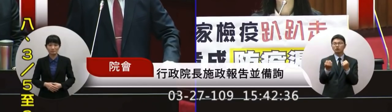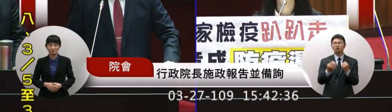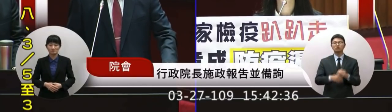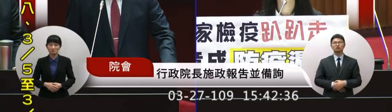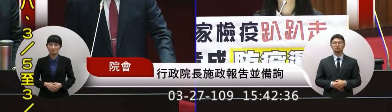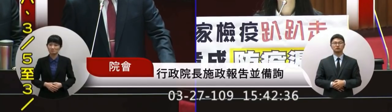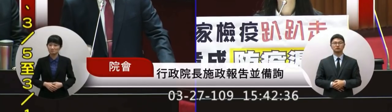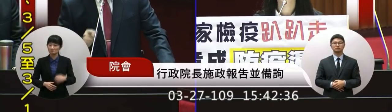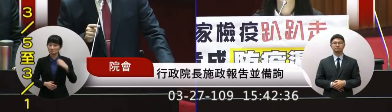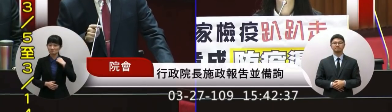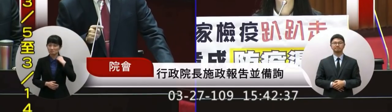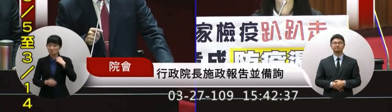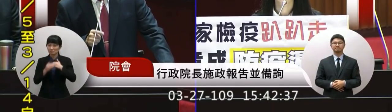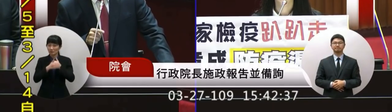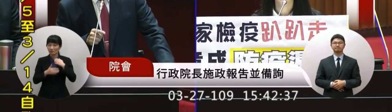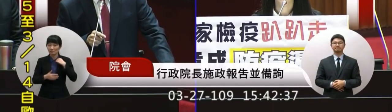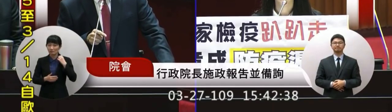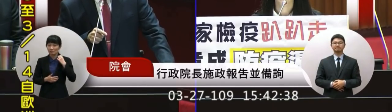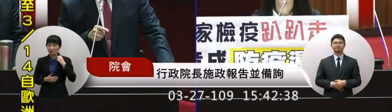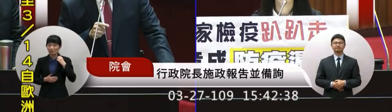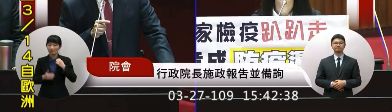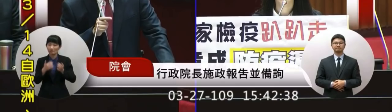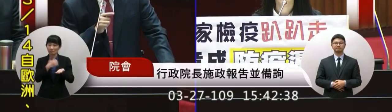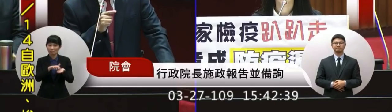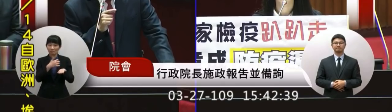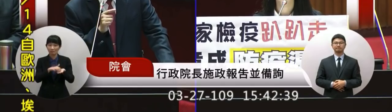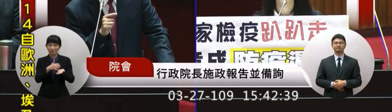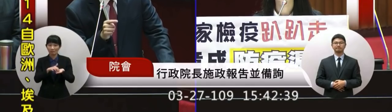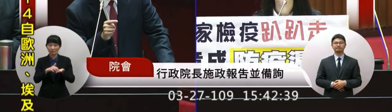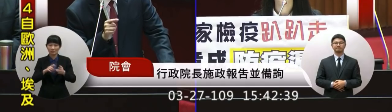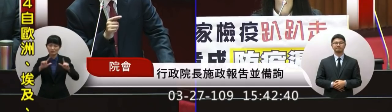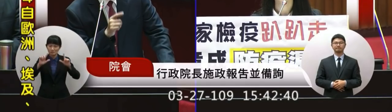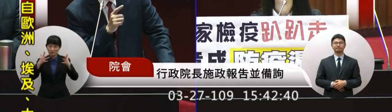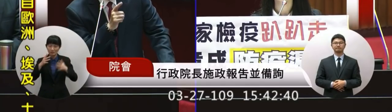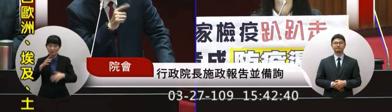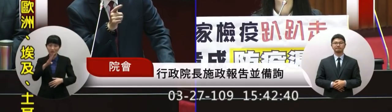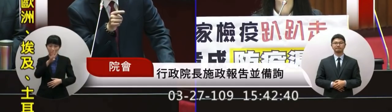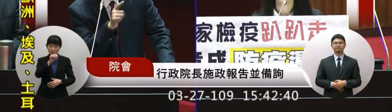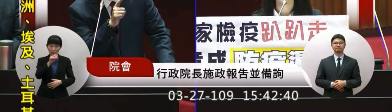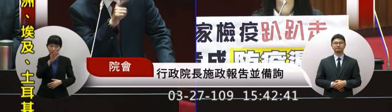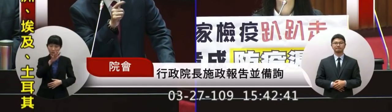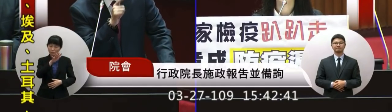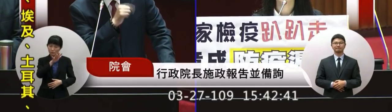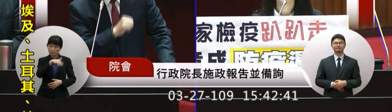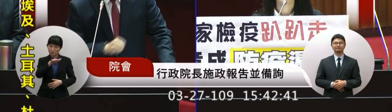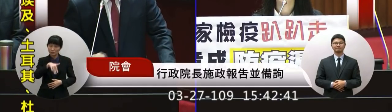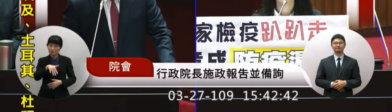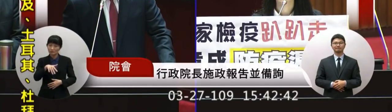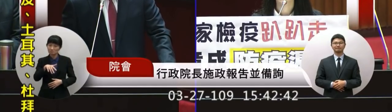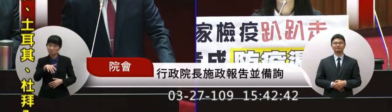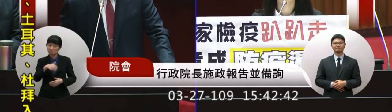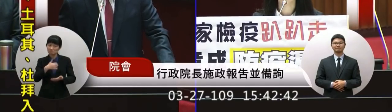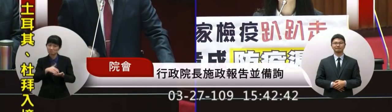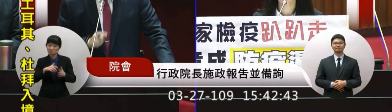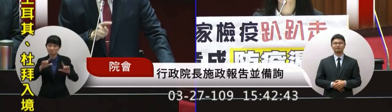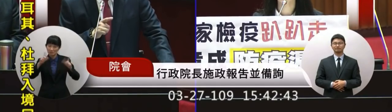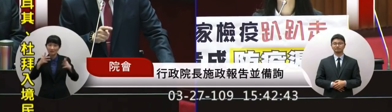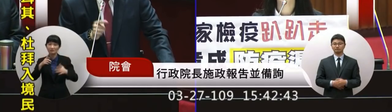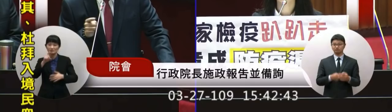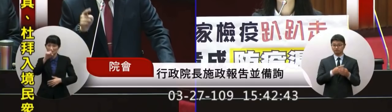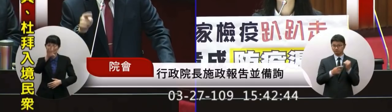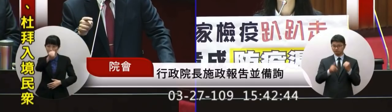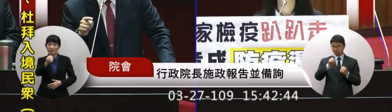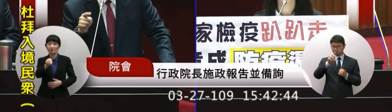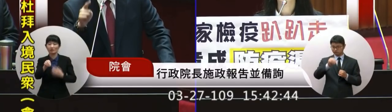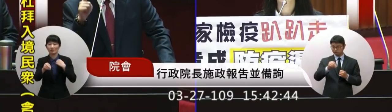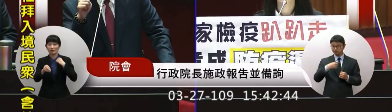这个部分大概那时候是讲说有45000遍，大概十万件。 那十万件。